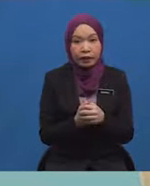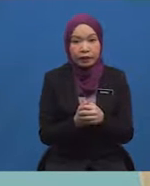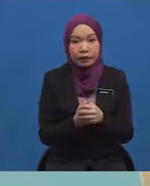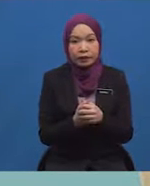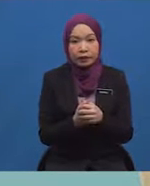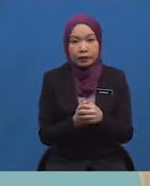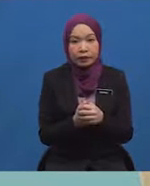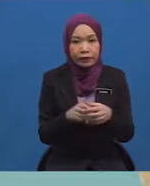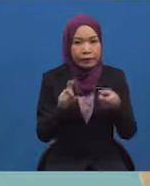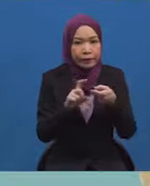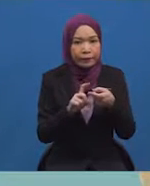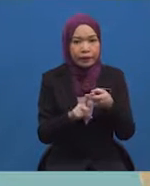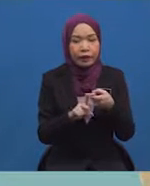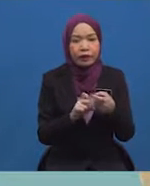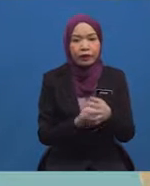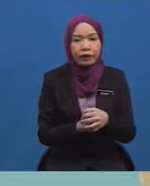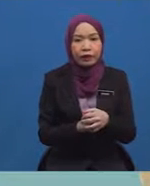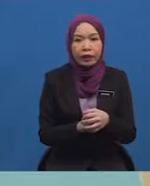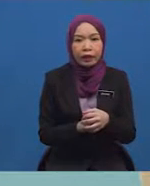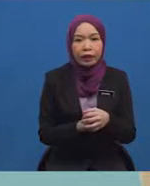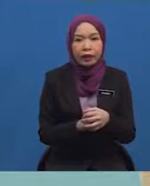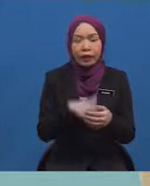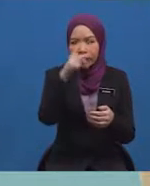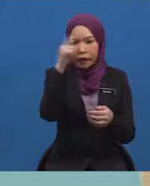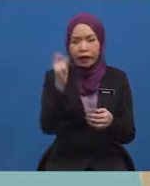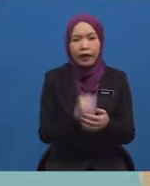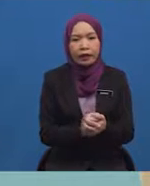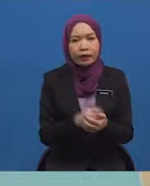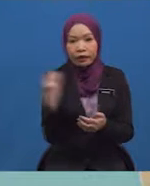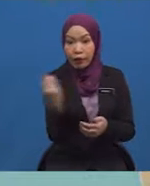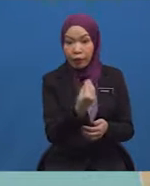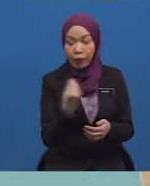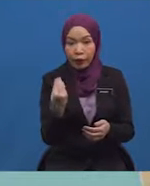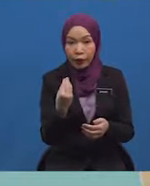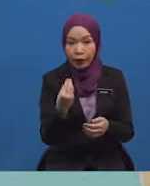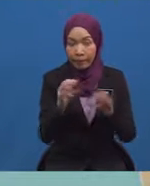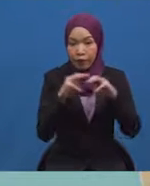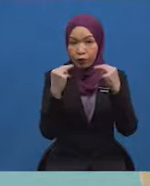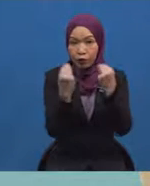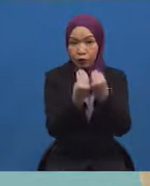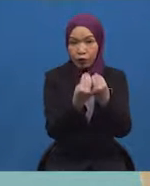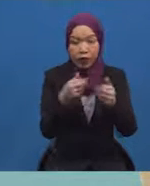adalah kerana jumlah penduduk sebenarnya tersebar mengikut luas kawasan.